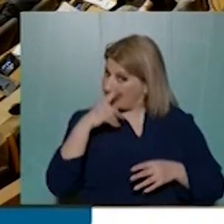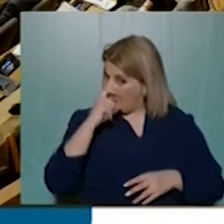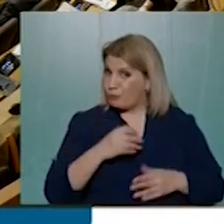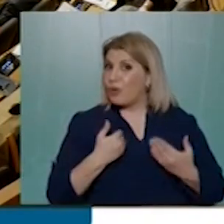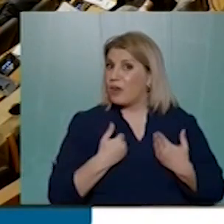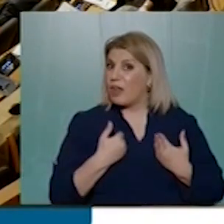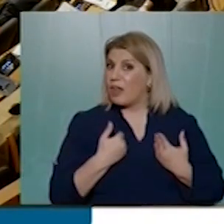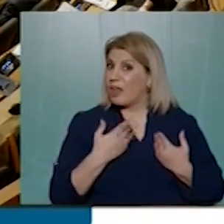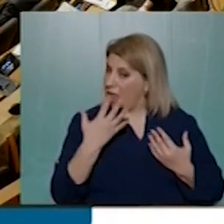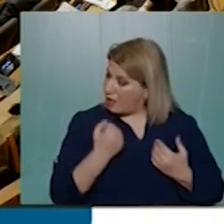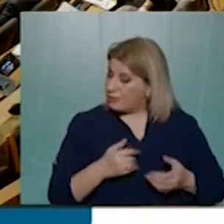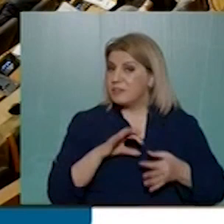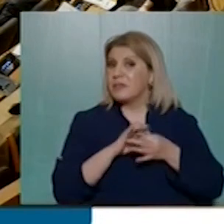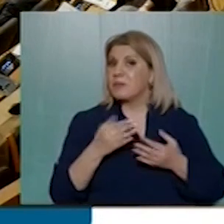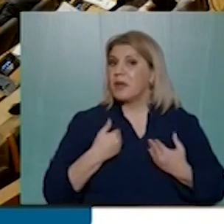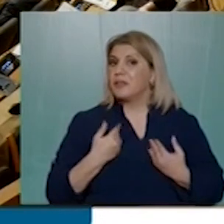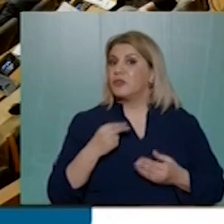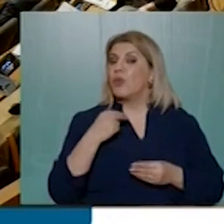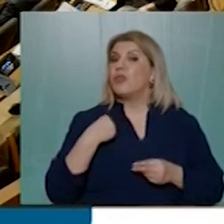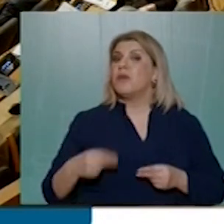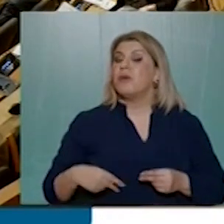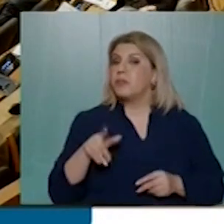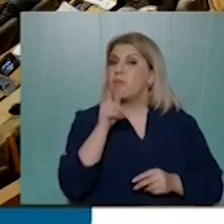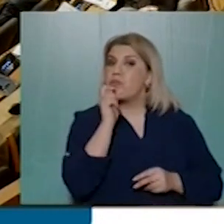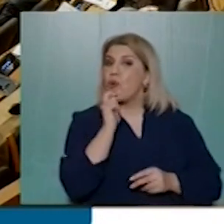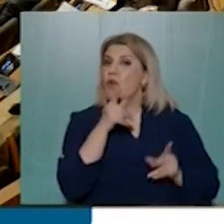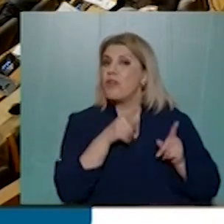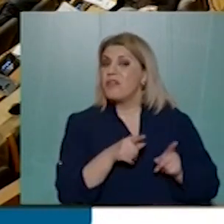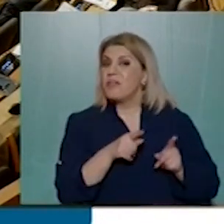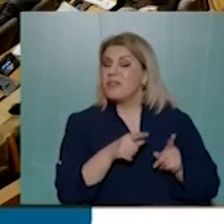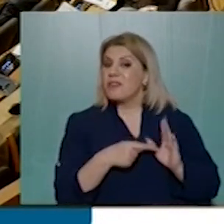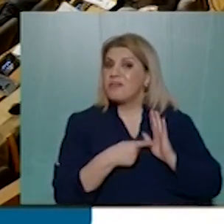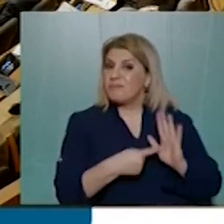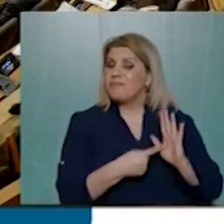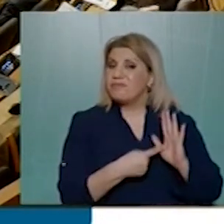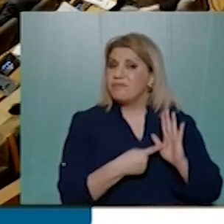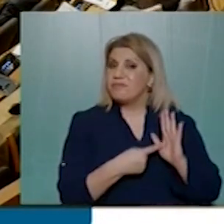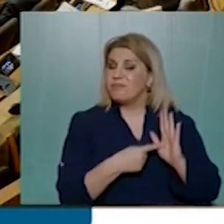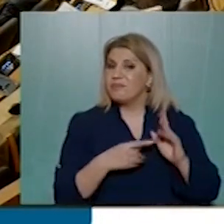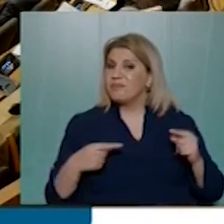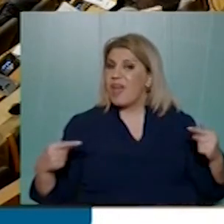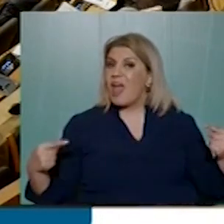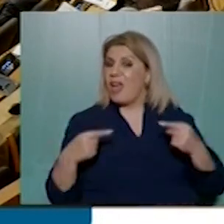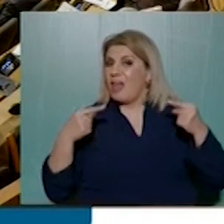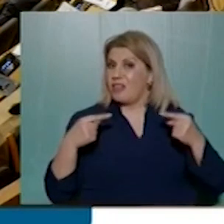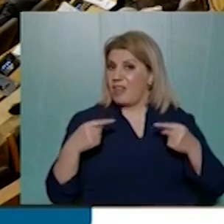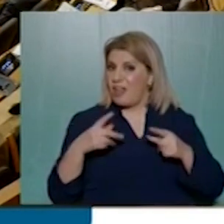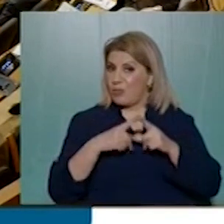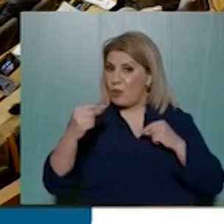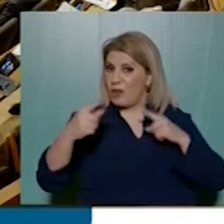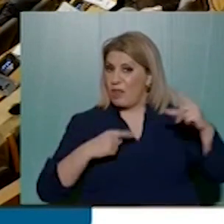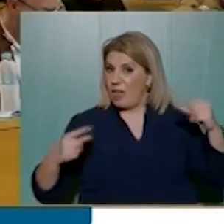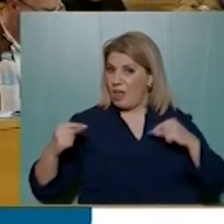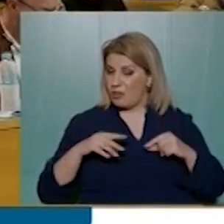σαν δήμο αυτή η πολιτική που βάζει στο στόχαστρο αντίπαλων του νατο εγκαταστάσεις που